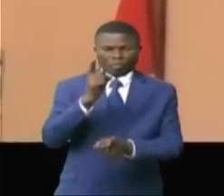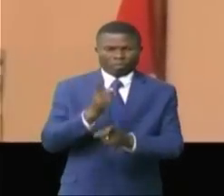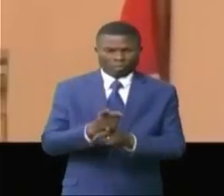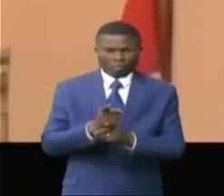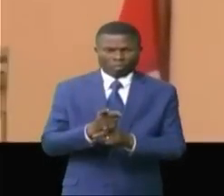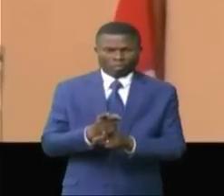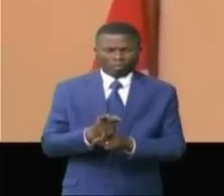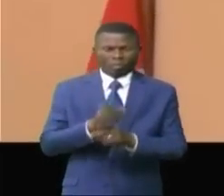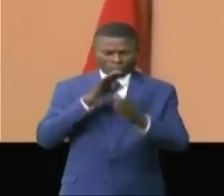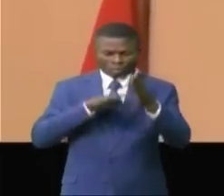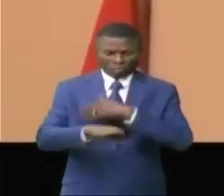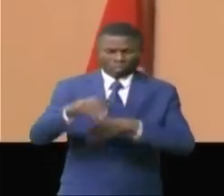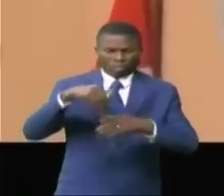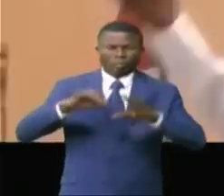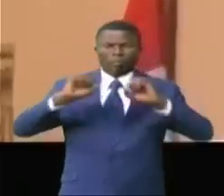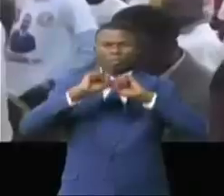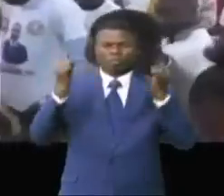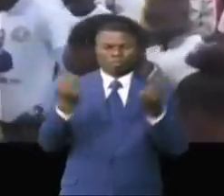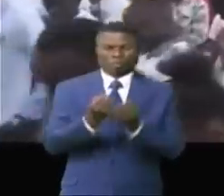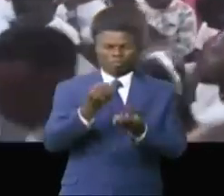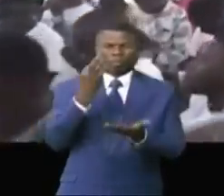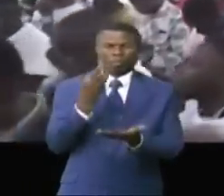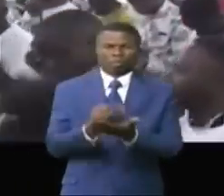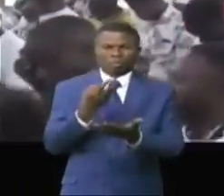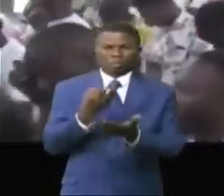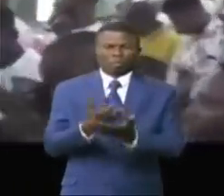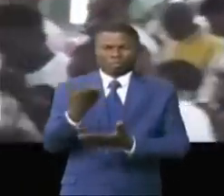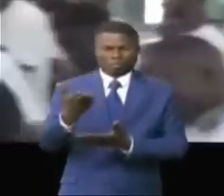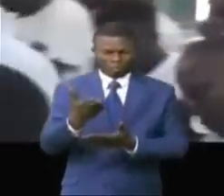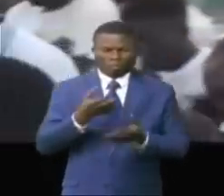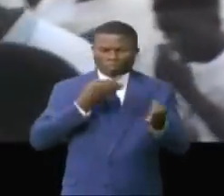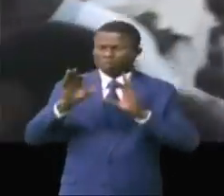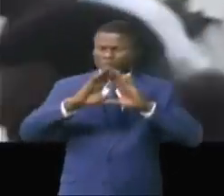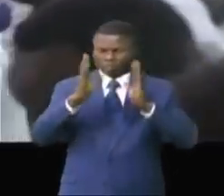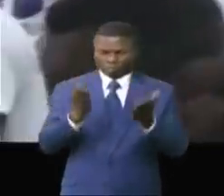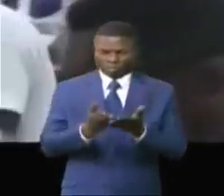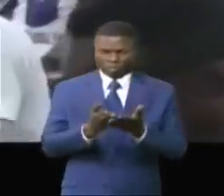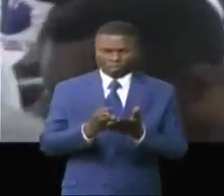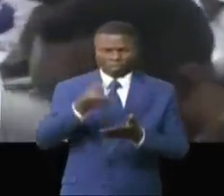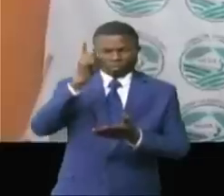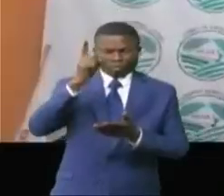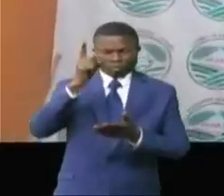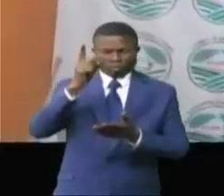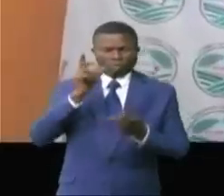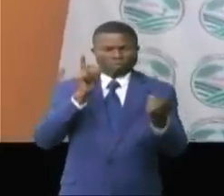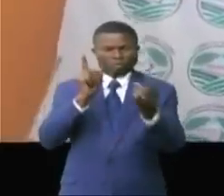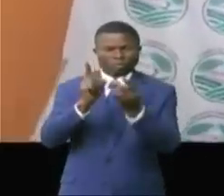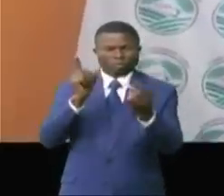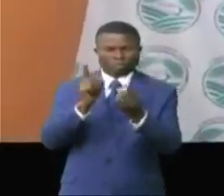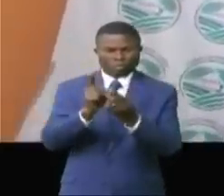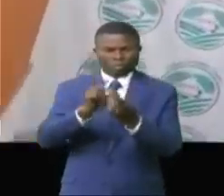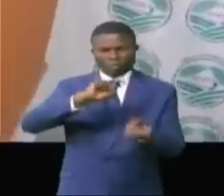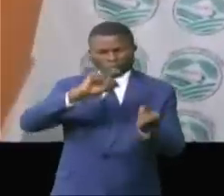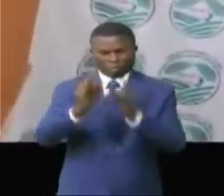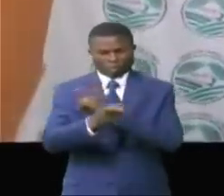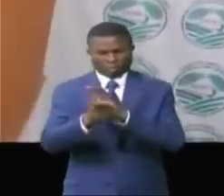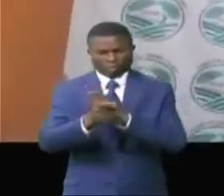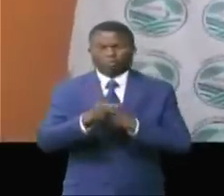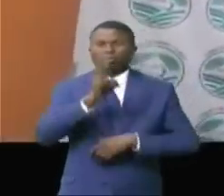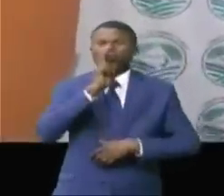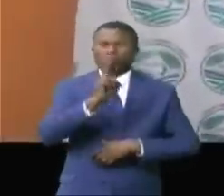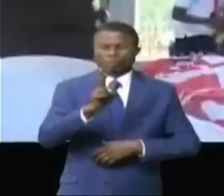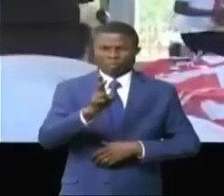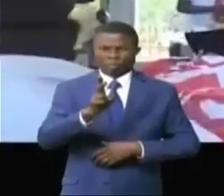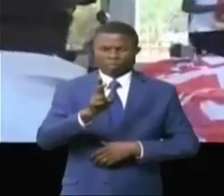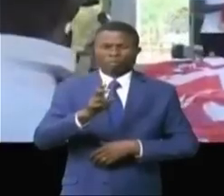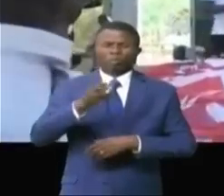et l'inclusion financière des jeunes, rien n'a été laissé pour compte. Une première prise de contact qui s'est transformée en une véritable